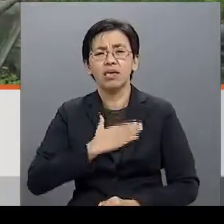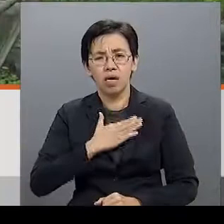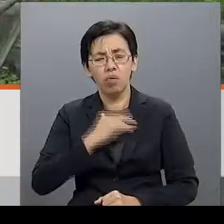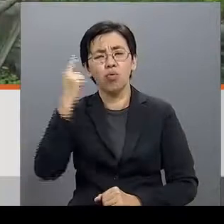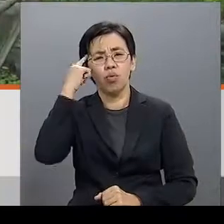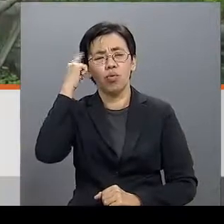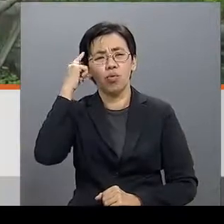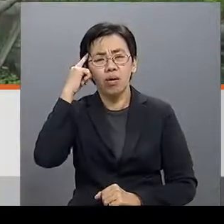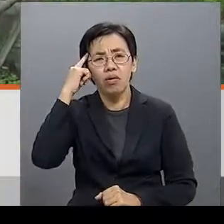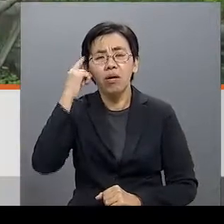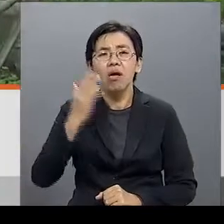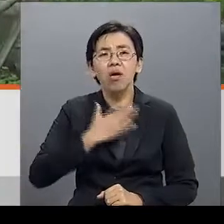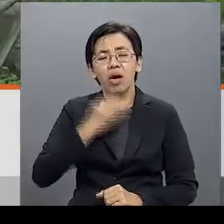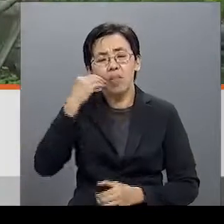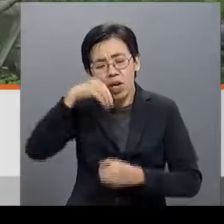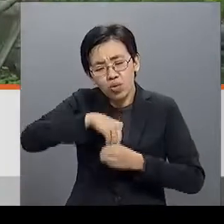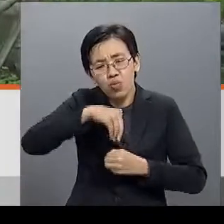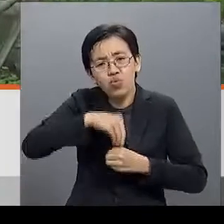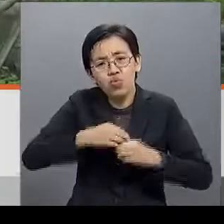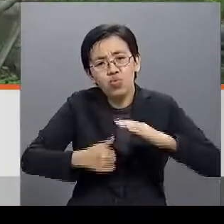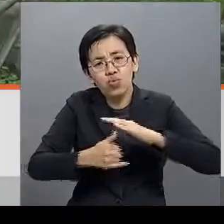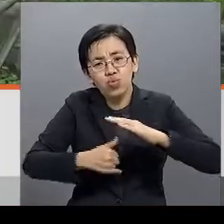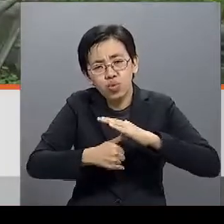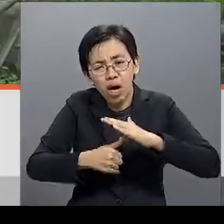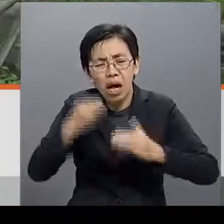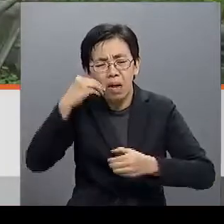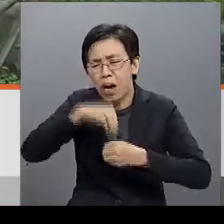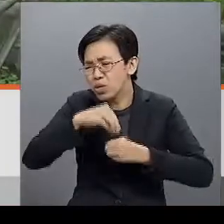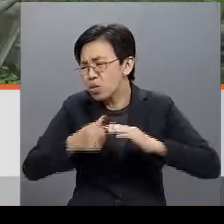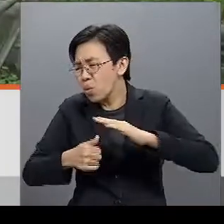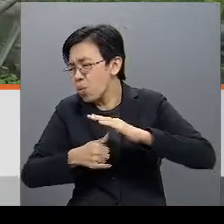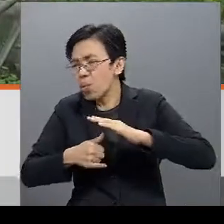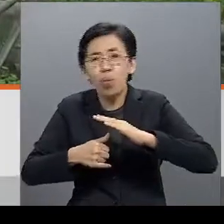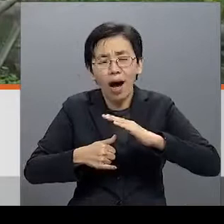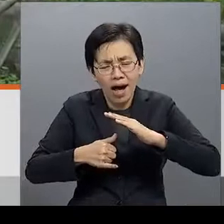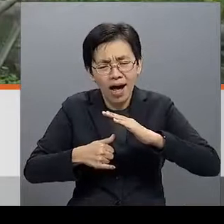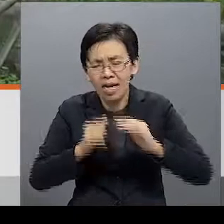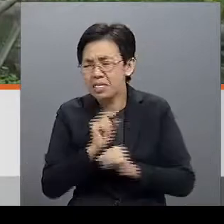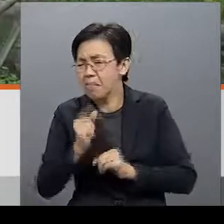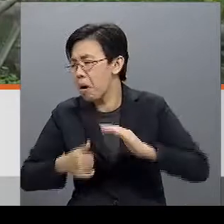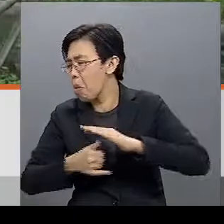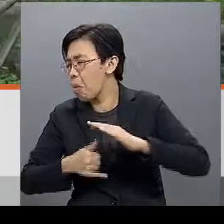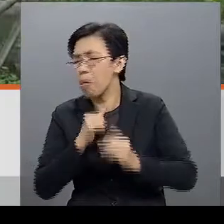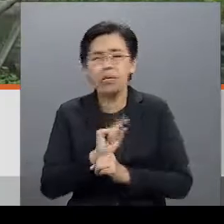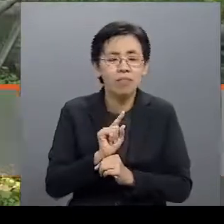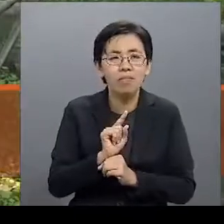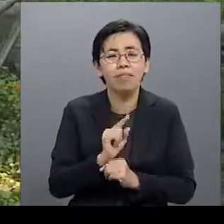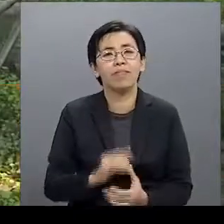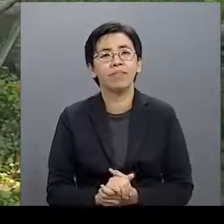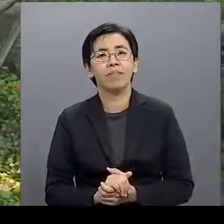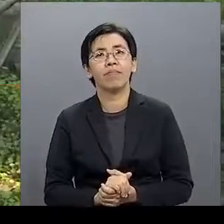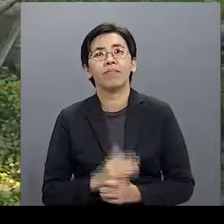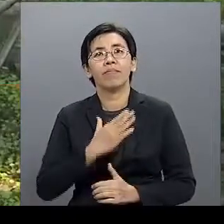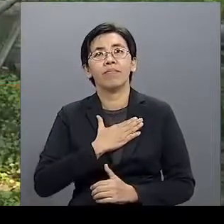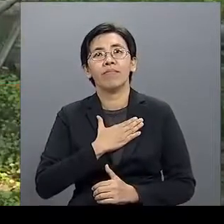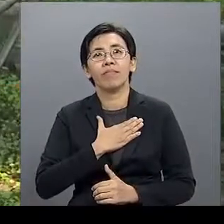อยู่บ้านนะครับเมื่ออยู่บ้านแล้วตรงนี้เราจะทำยังไงเพราะฉะนั้นเราก็ต้องเริ่มการผลิ